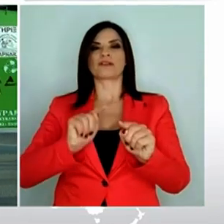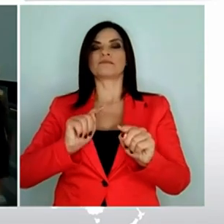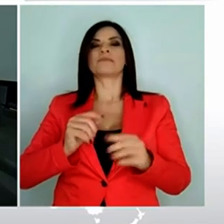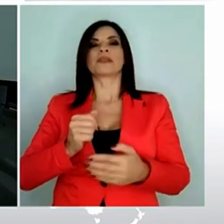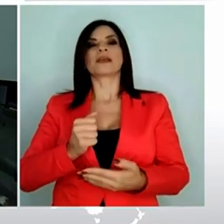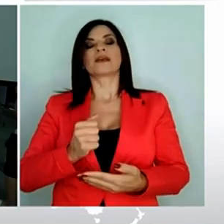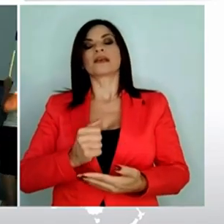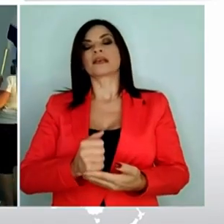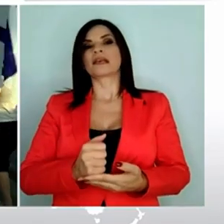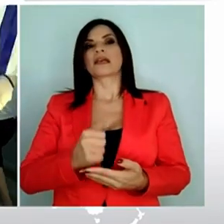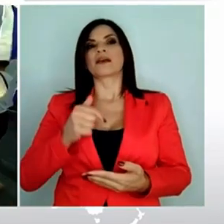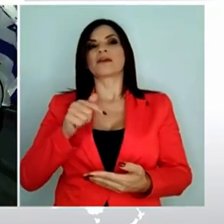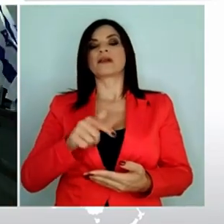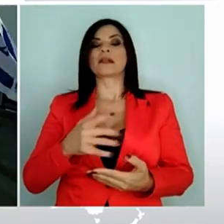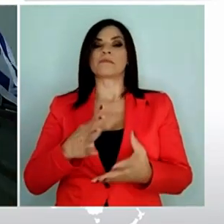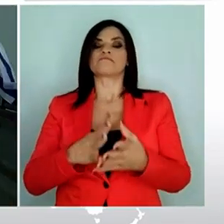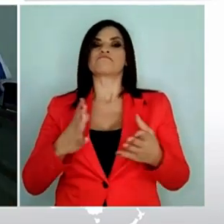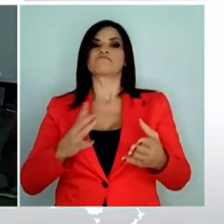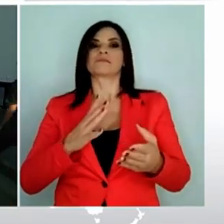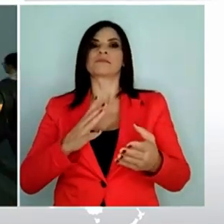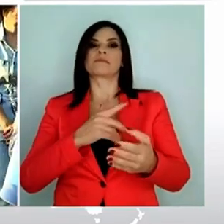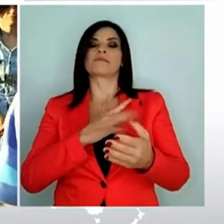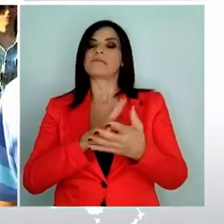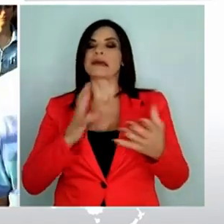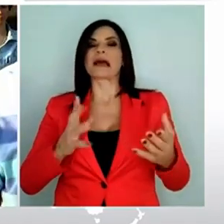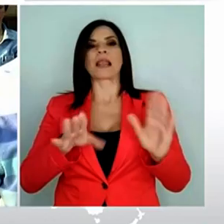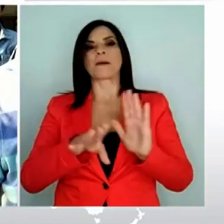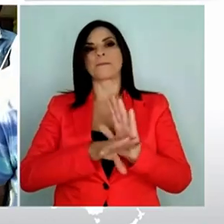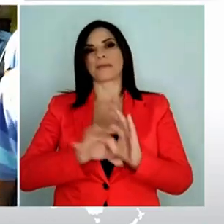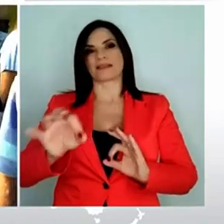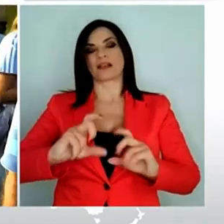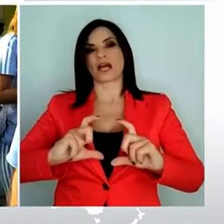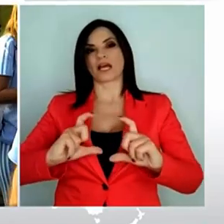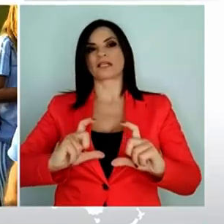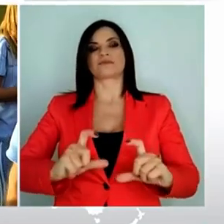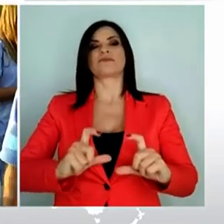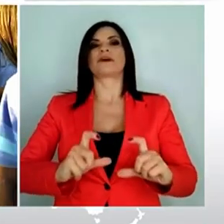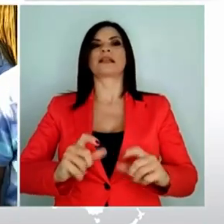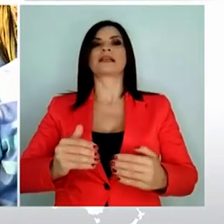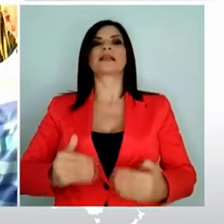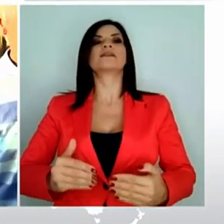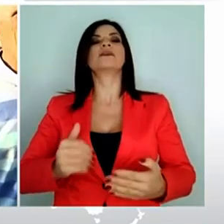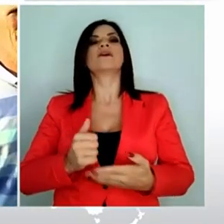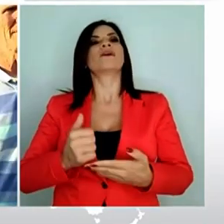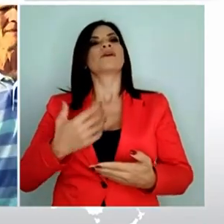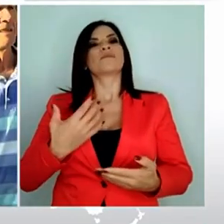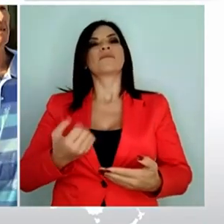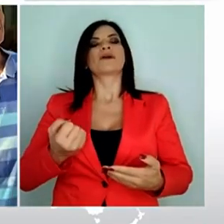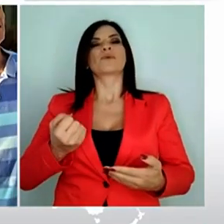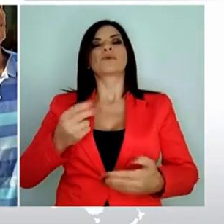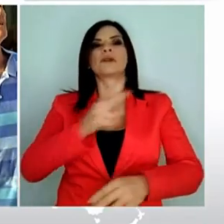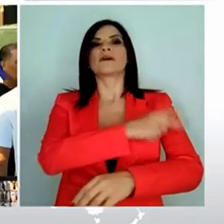είναι πρωτοφανή τα μέτρα ασφαλείας που έχει λάβει η αστυνομία. Δεκάδες ένοπλοι αστυνομικοί έχουν τοποθετηθεί σε διάφορα σημεία πέριξ